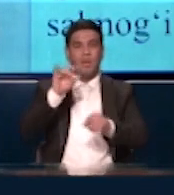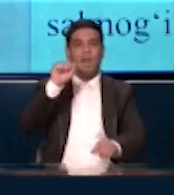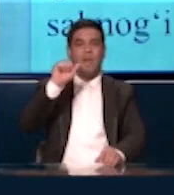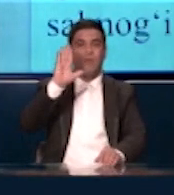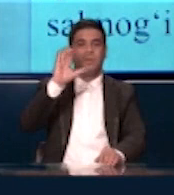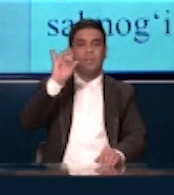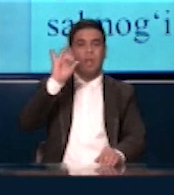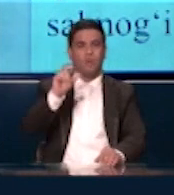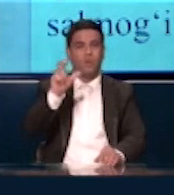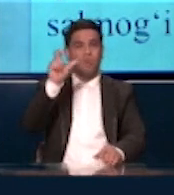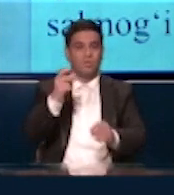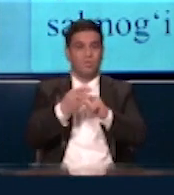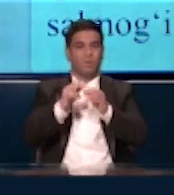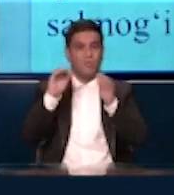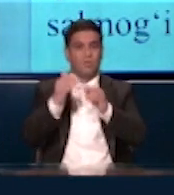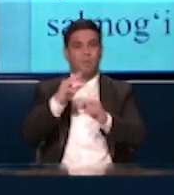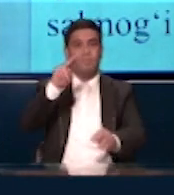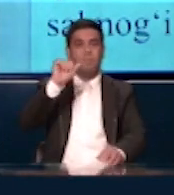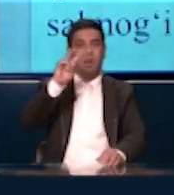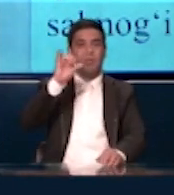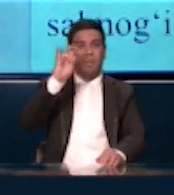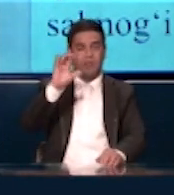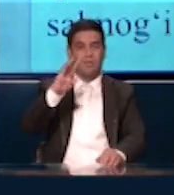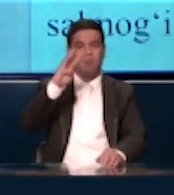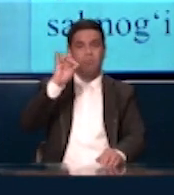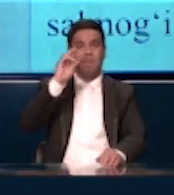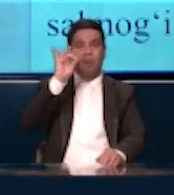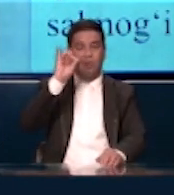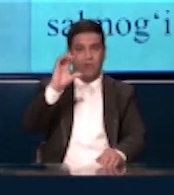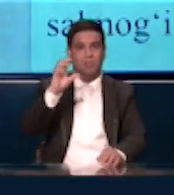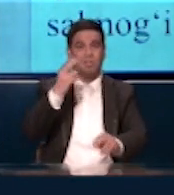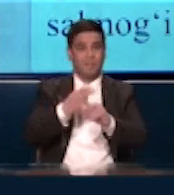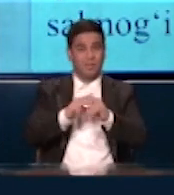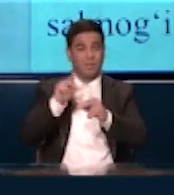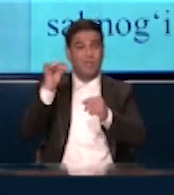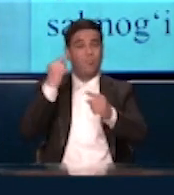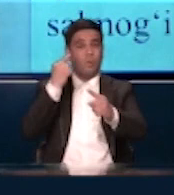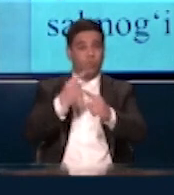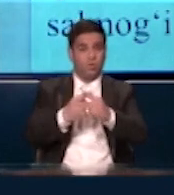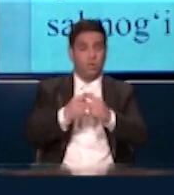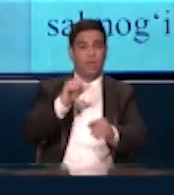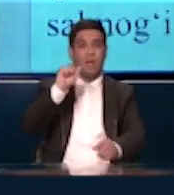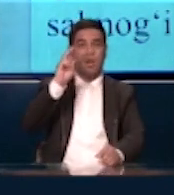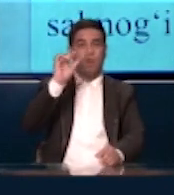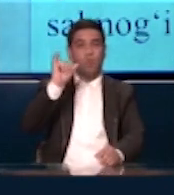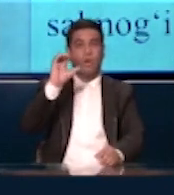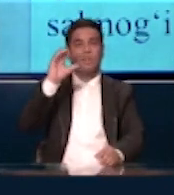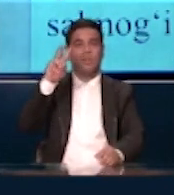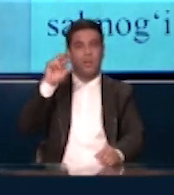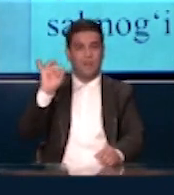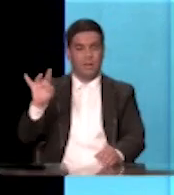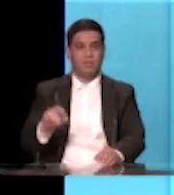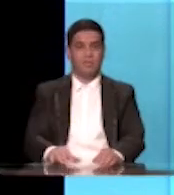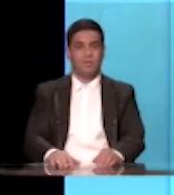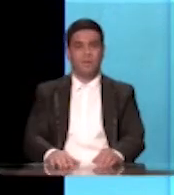kichik irqiga mansub. Polinez, Melanez va Mikronez degan. Va shu bilan birgalikda Papuaslardan iborat xalqlar